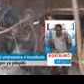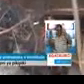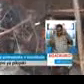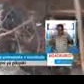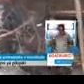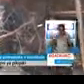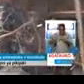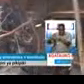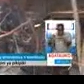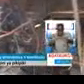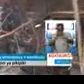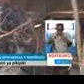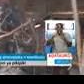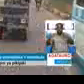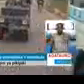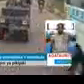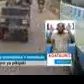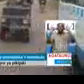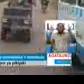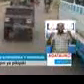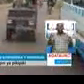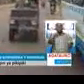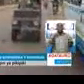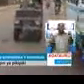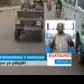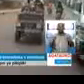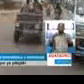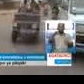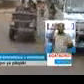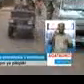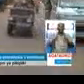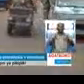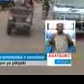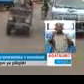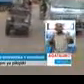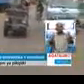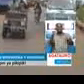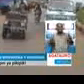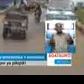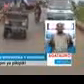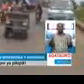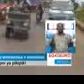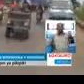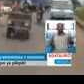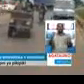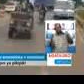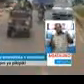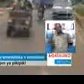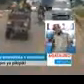ebyuma n'okugizimba okutuusa w'ogirabira olwaleero. Agigezesereza okuva ku luguudo lwa Northern Bypass mpaka ebusega